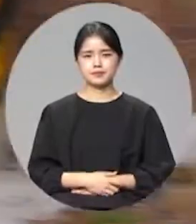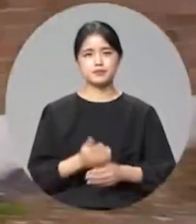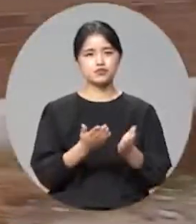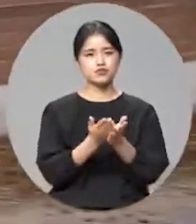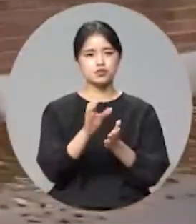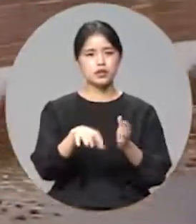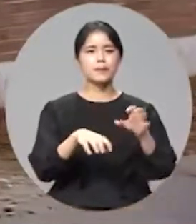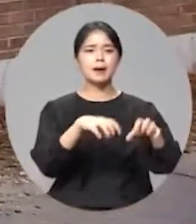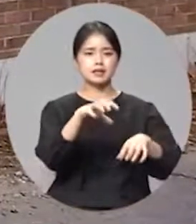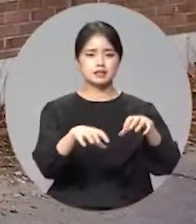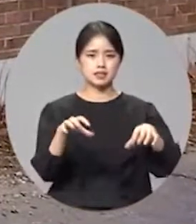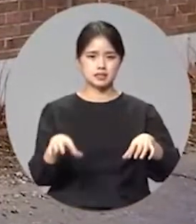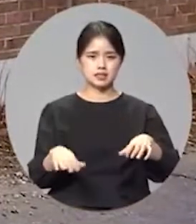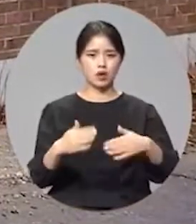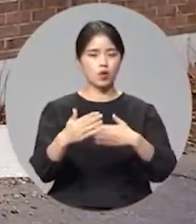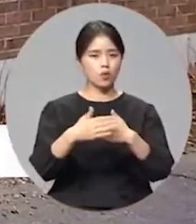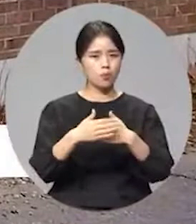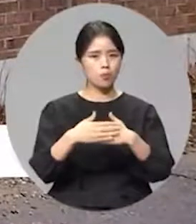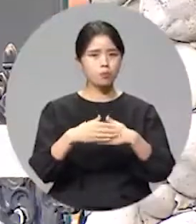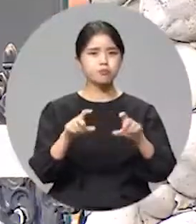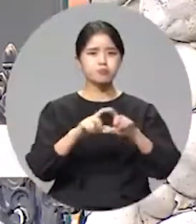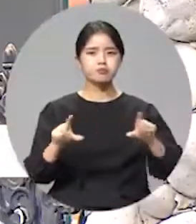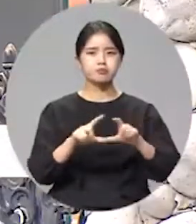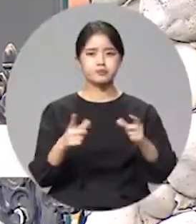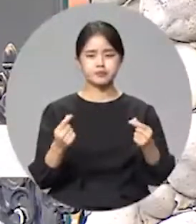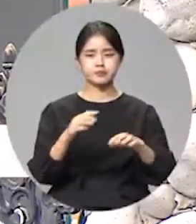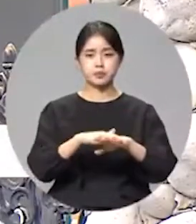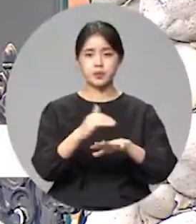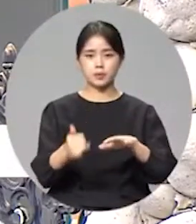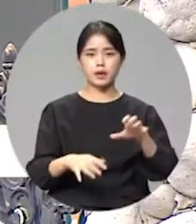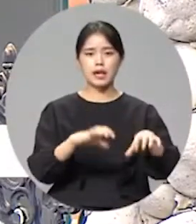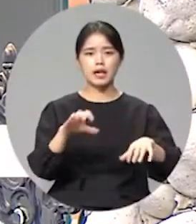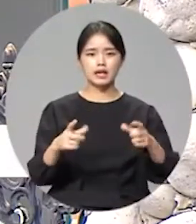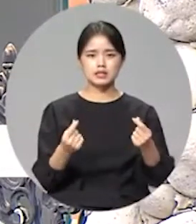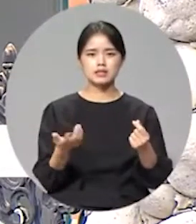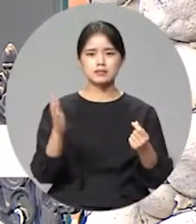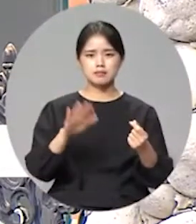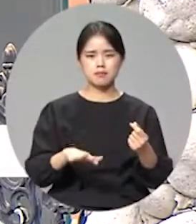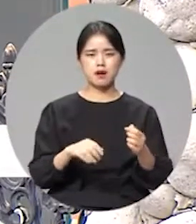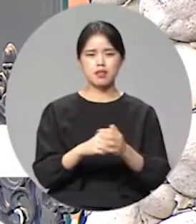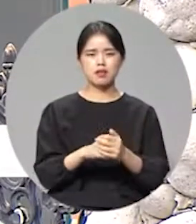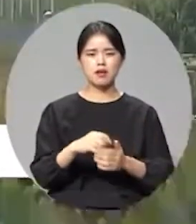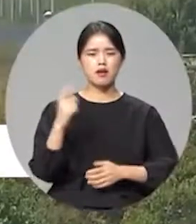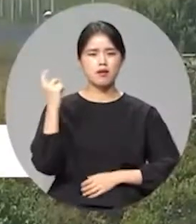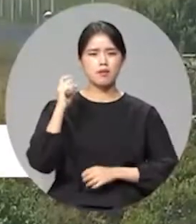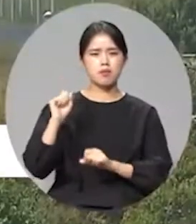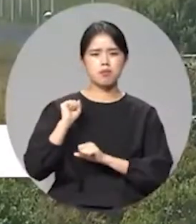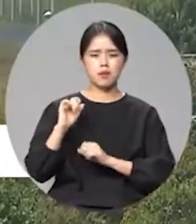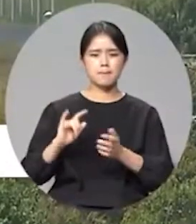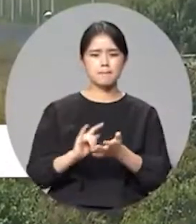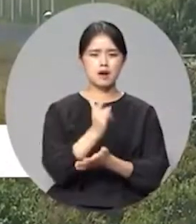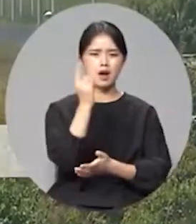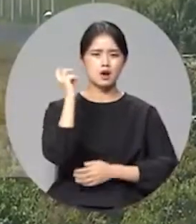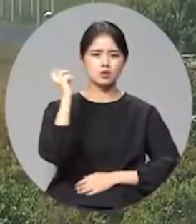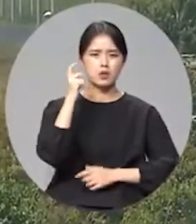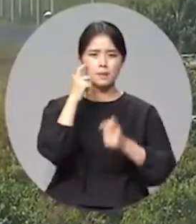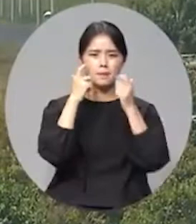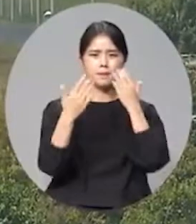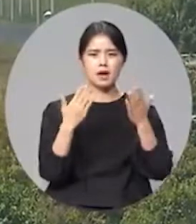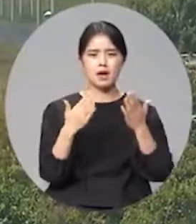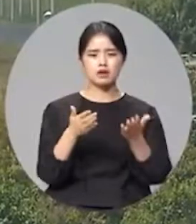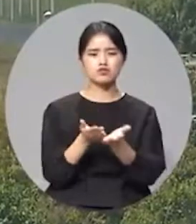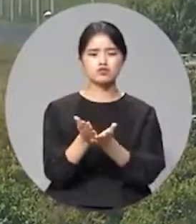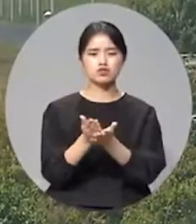군산의 한 마을, 겉보기에는 평범한 농촌 마을 같지만 지축을 흔드는 전투기의 굉음이 또렷이 들리는